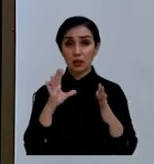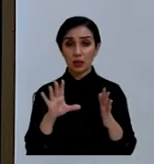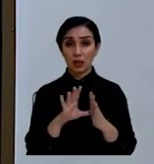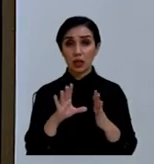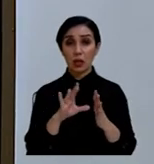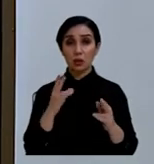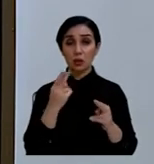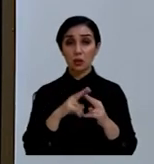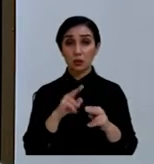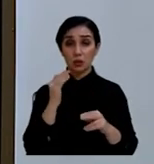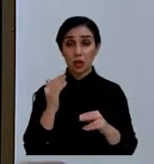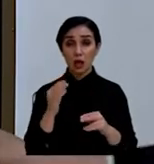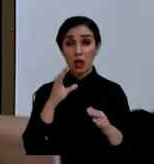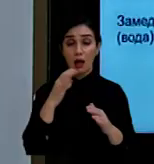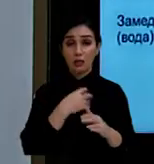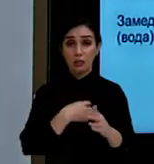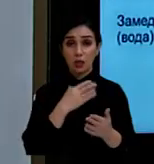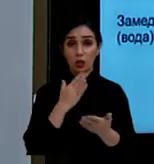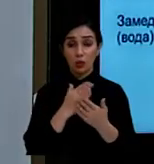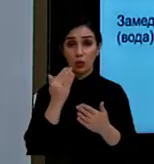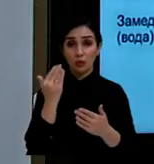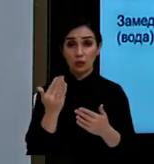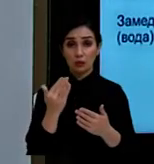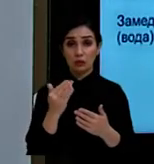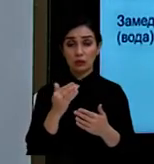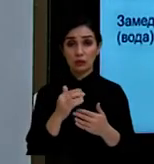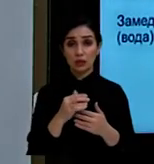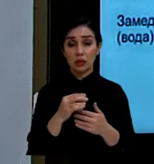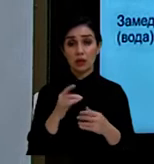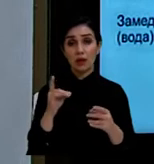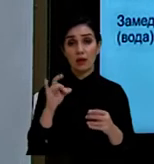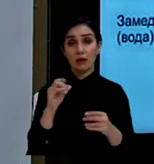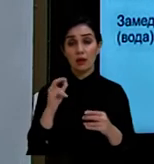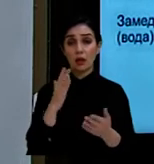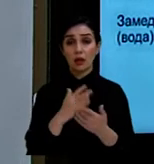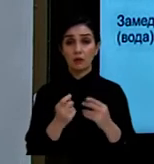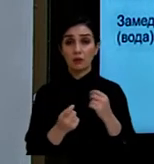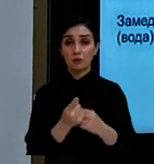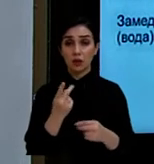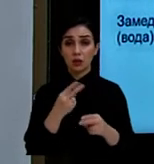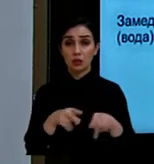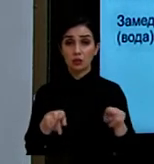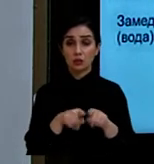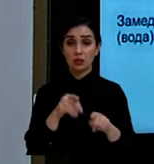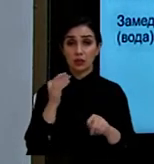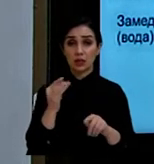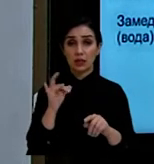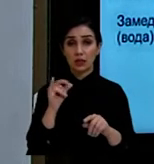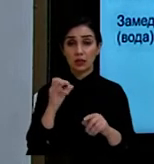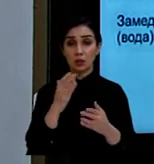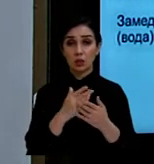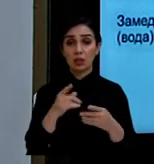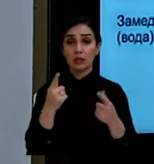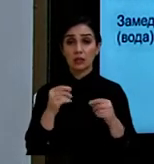в электрическую. Основой ядерного реактора является именно вот этот резервуар,